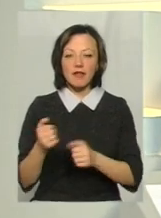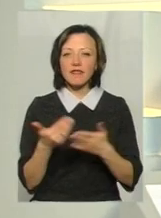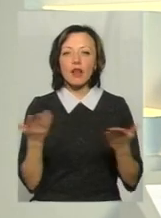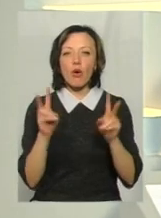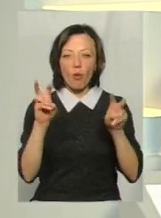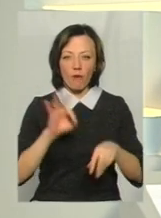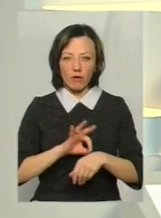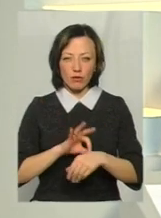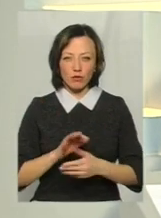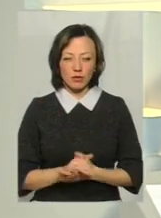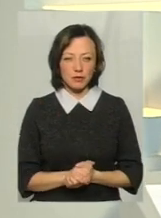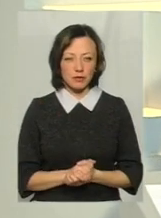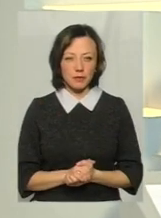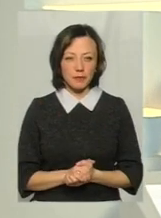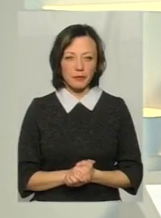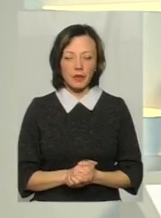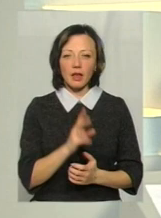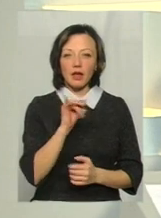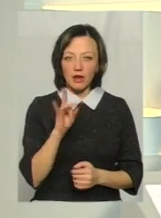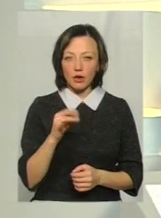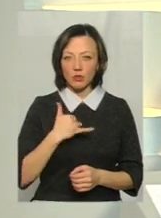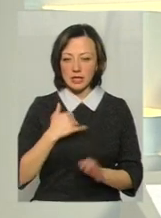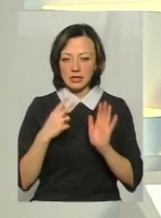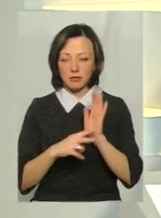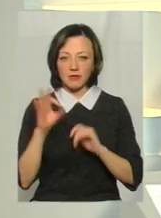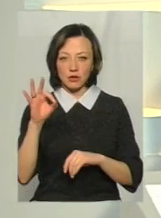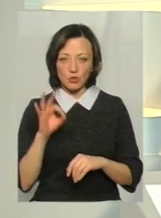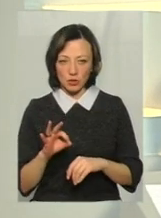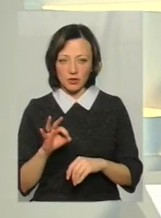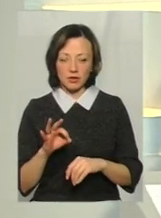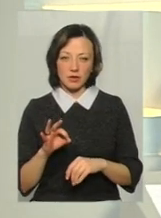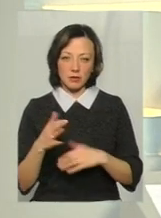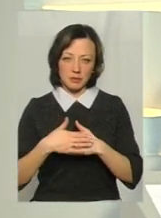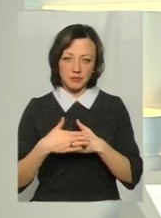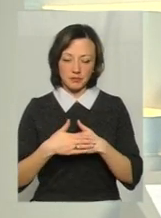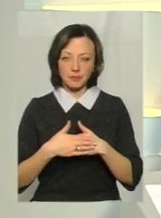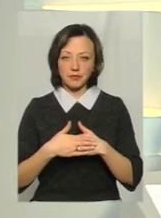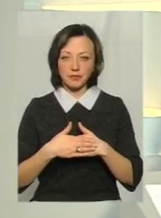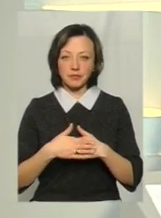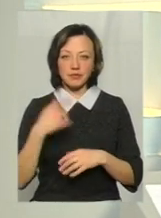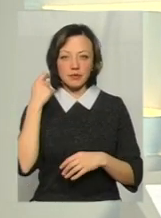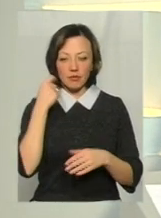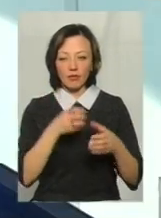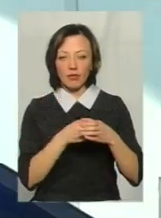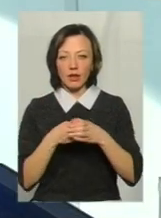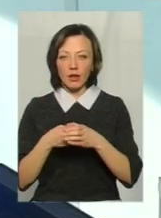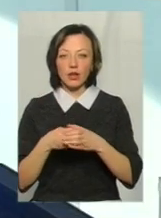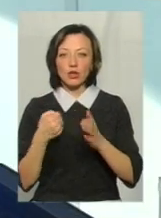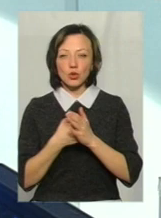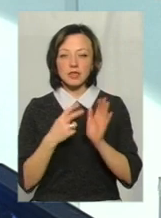якого вірусу щеплених. Ну, до прикладу, там від корів у нас 70%, так? Ну, так, приблизно, якщо взяти вікові категорії, то приблизно